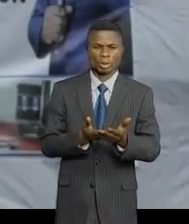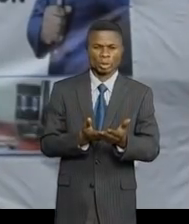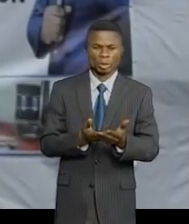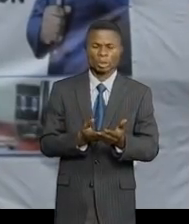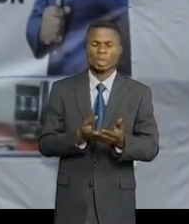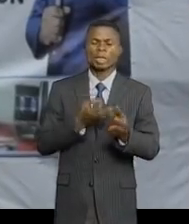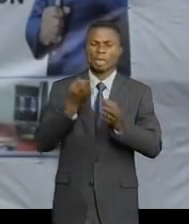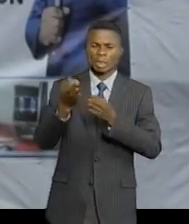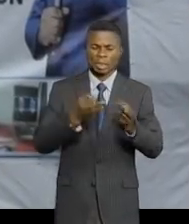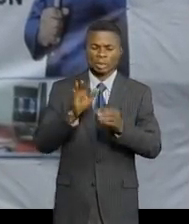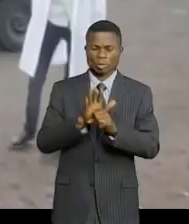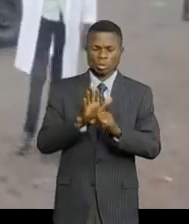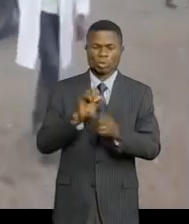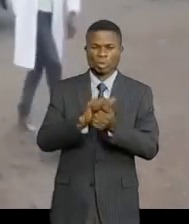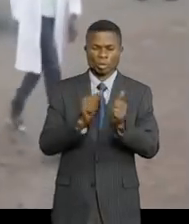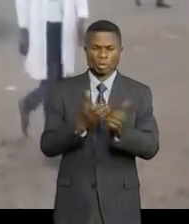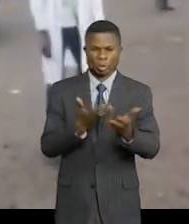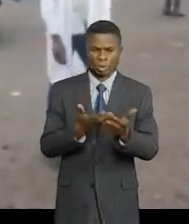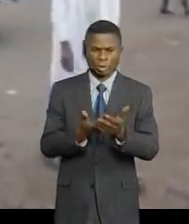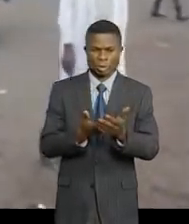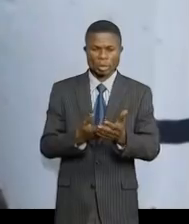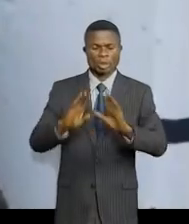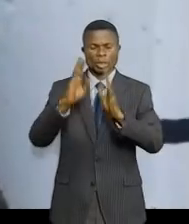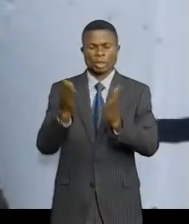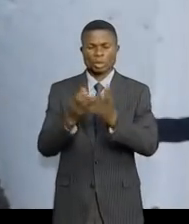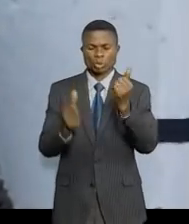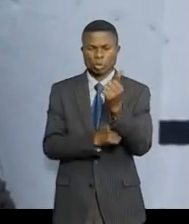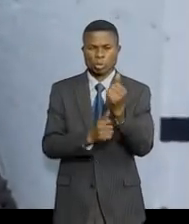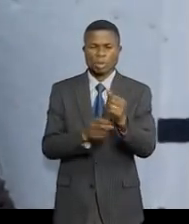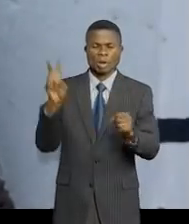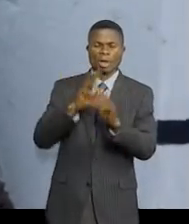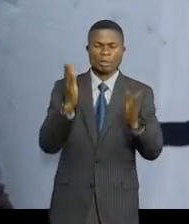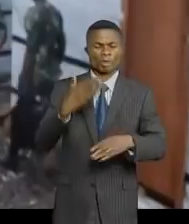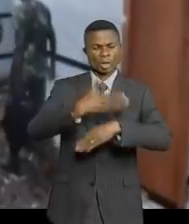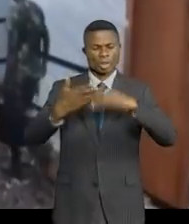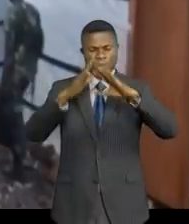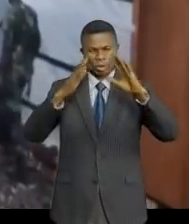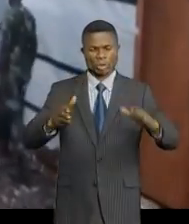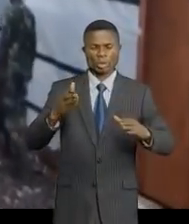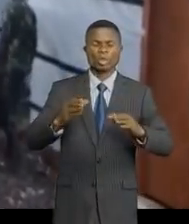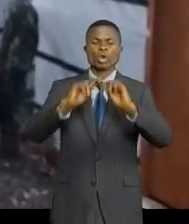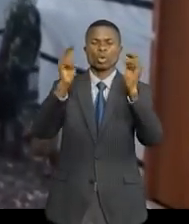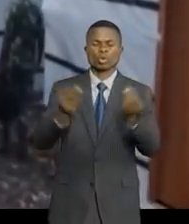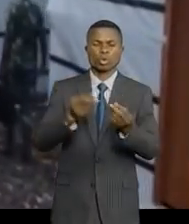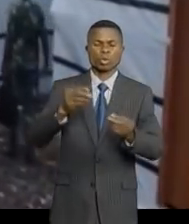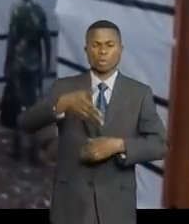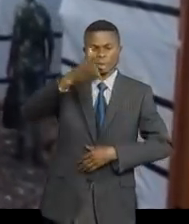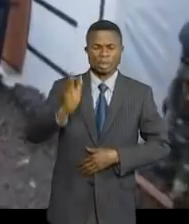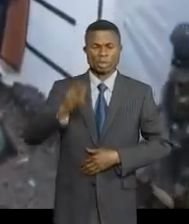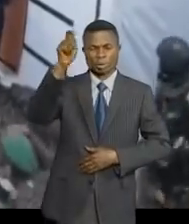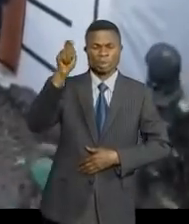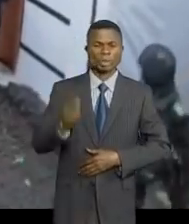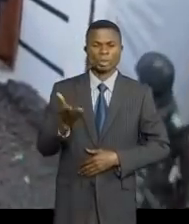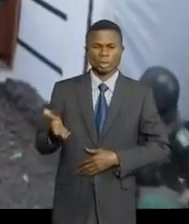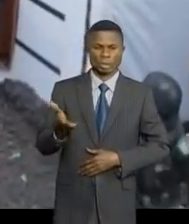ensuite visité l'hôpital mobile, le corps des sinistrés du volcan Nyiragongo en construction par l'unité génie de la 34e région militaire. Il